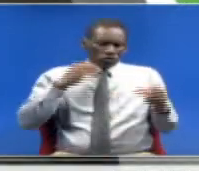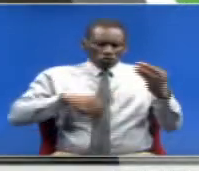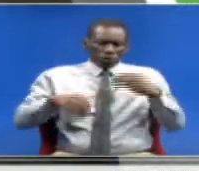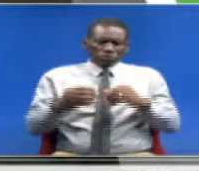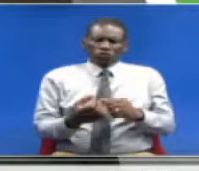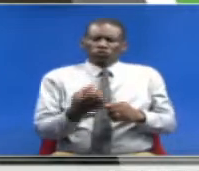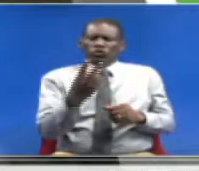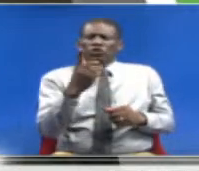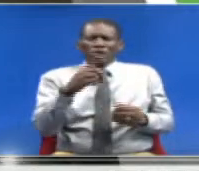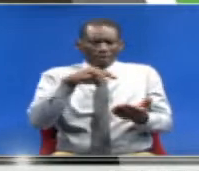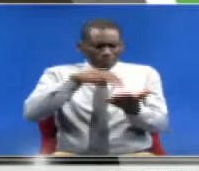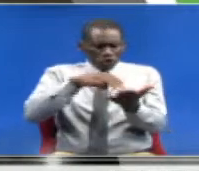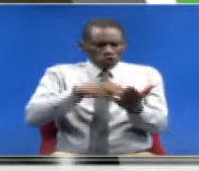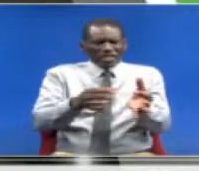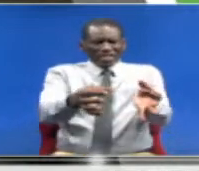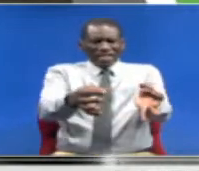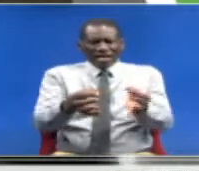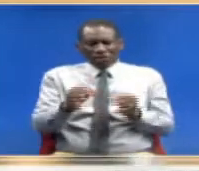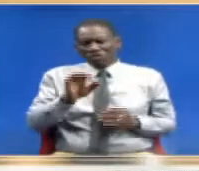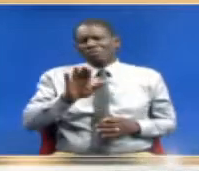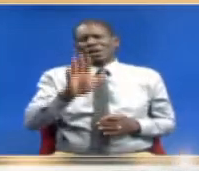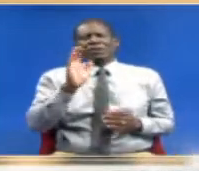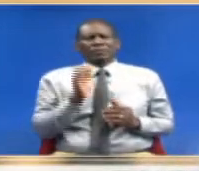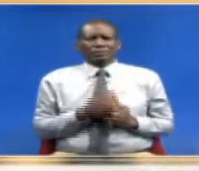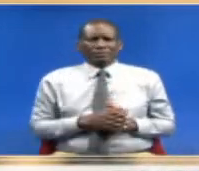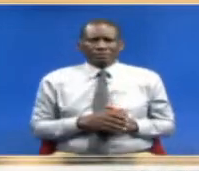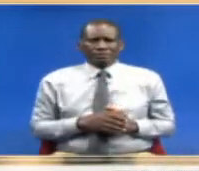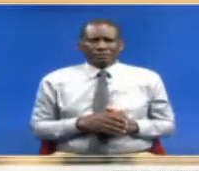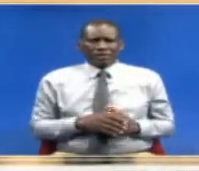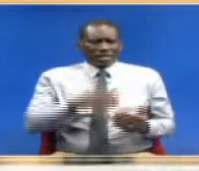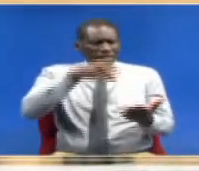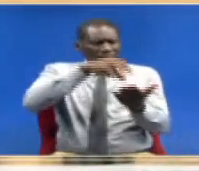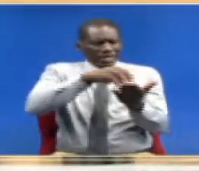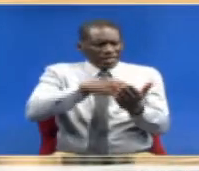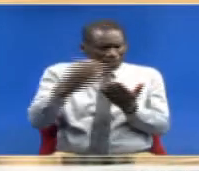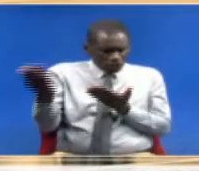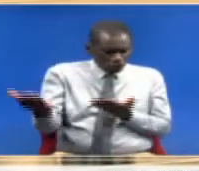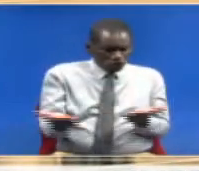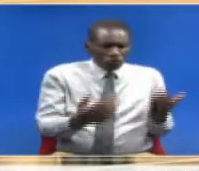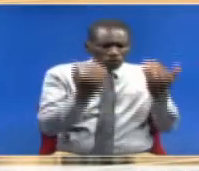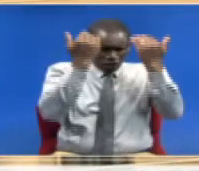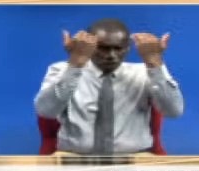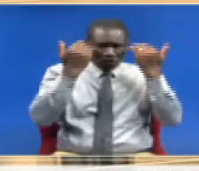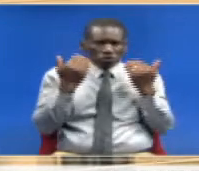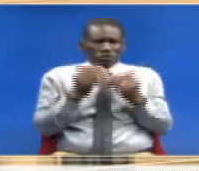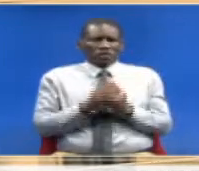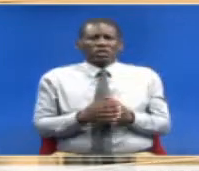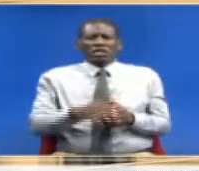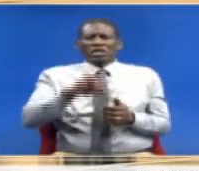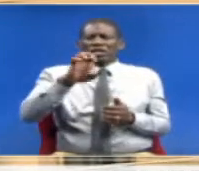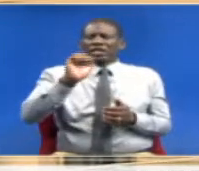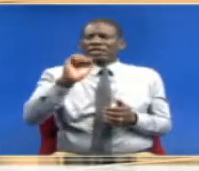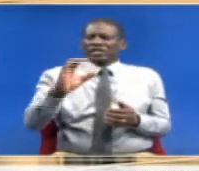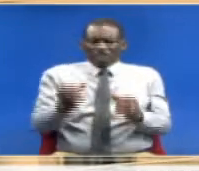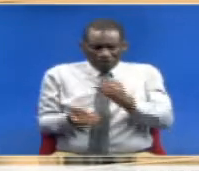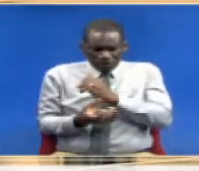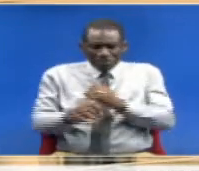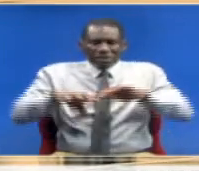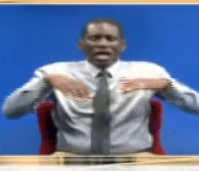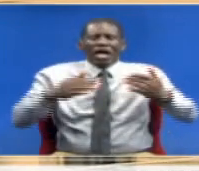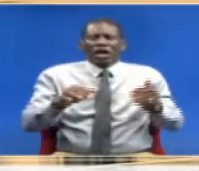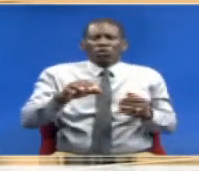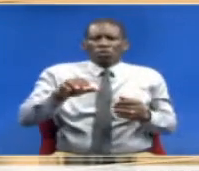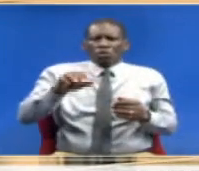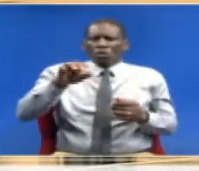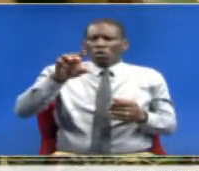milioni 21 kwenye akaunti zake. Kwenye kesi iliyowasilishwa mahakamani, EACC imeelezea jinsi Daniel